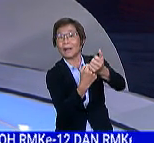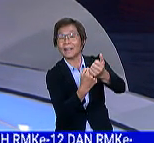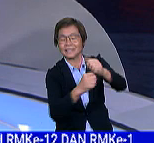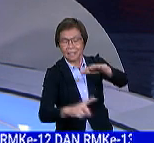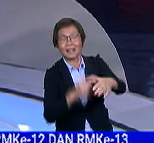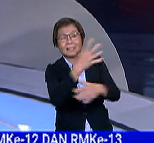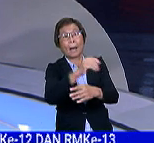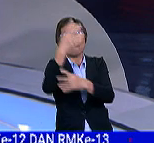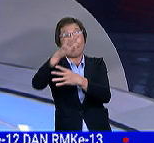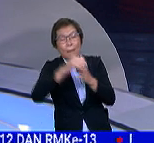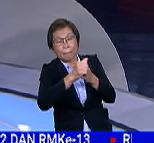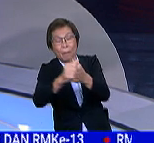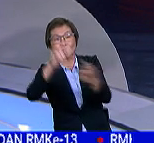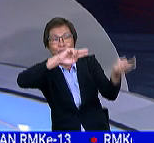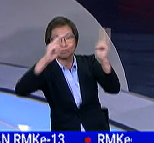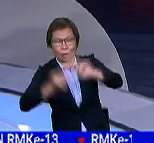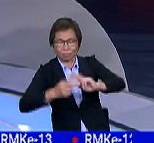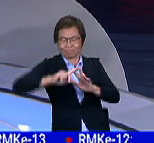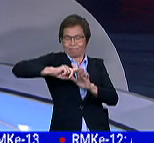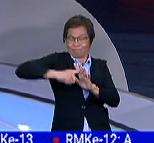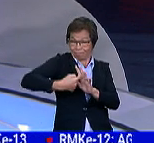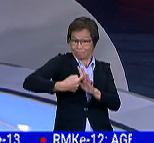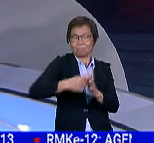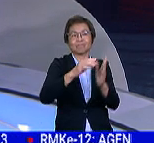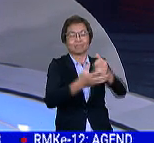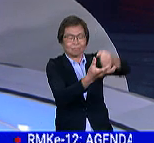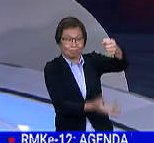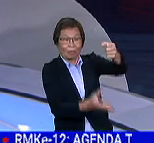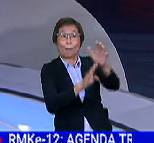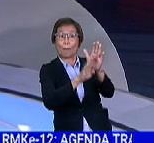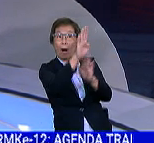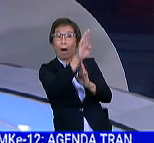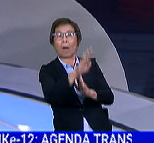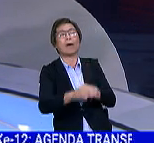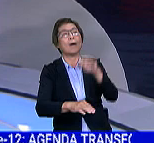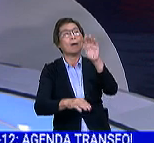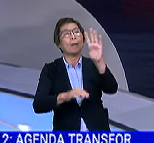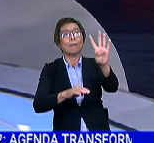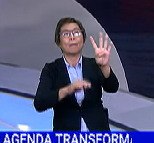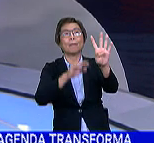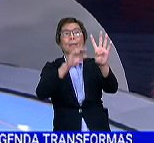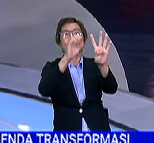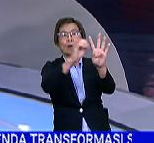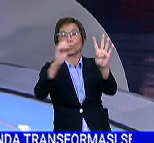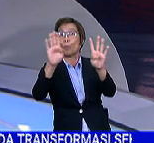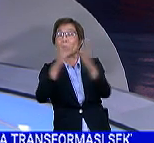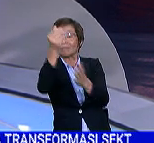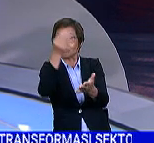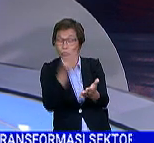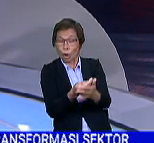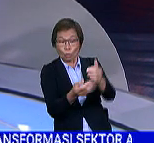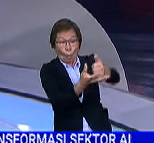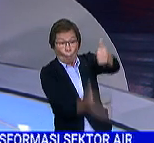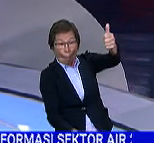14 pemacu perubahan diperkenalkan. Peruntukan pembangunan pula sebanyak RM400 bilion,